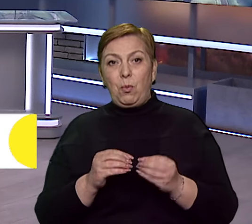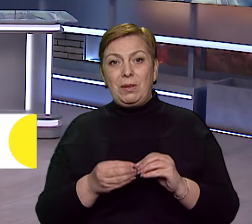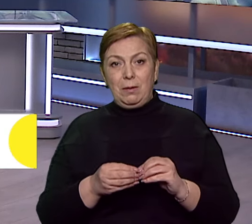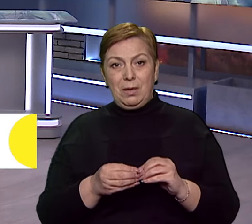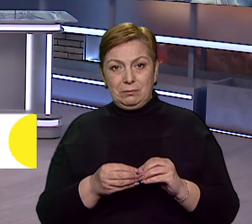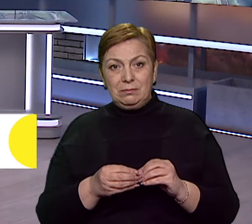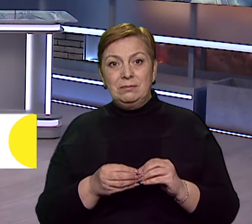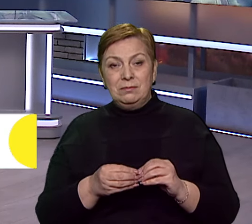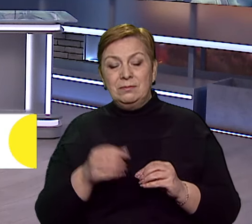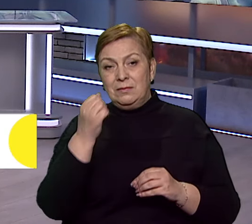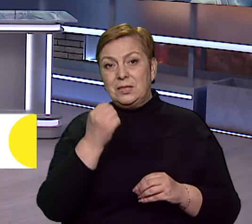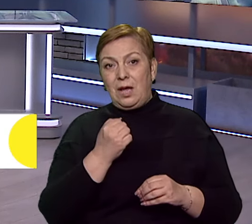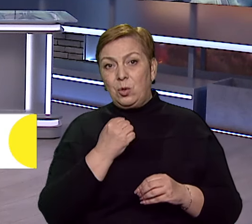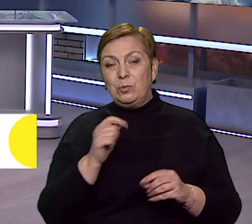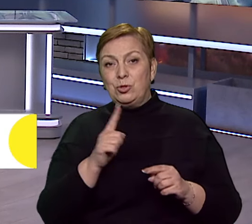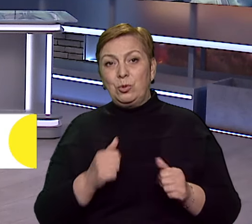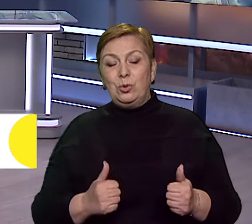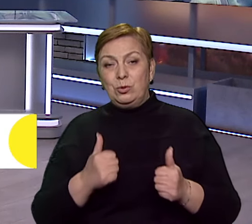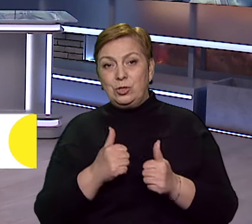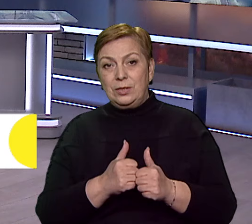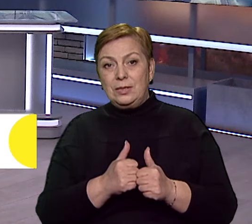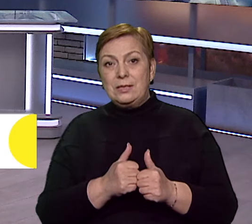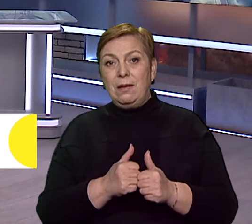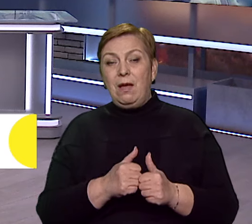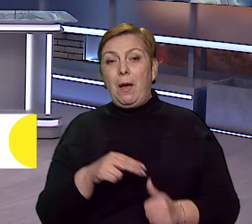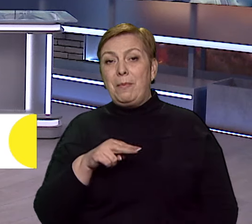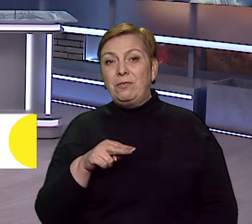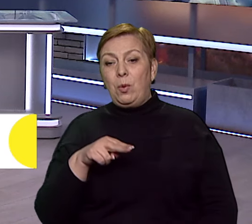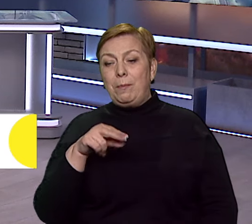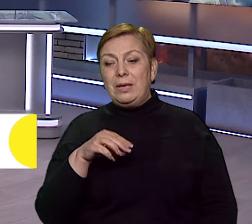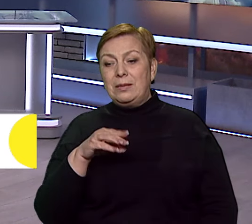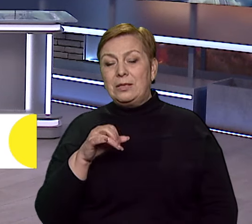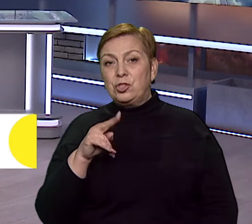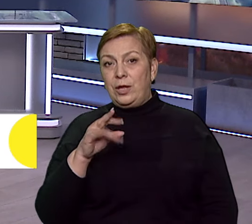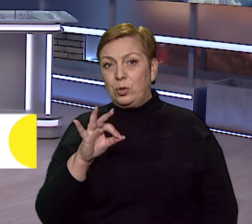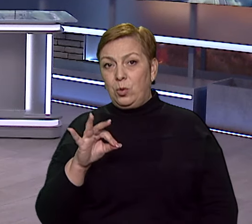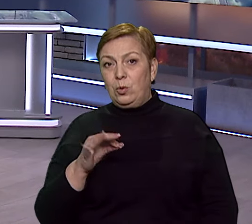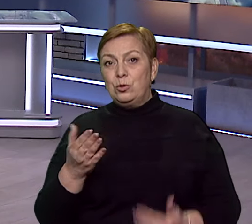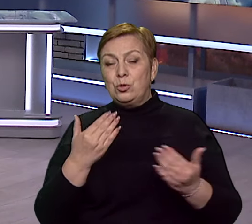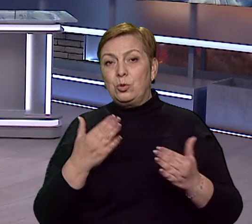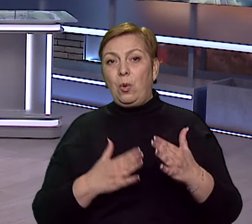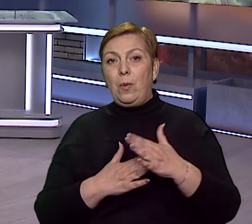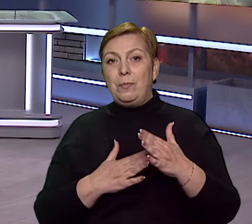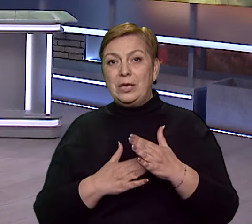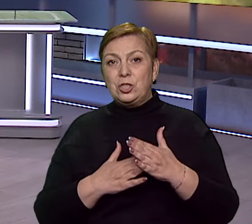Дякуємо, що долучились. Нагадаємо глядачам, Павло Петриченко, автор петиції щодо обмеження роботи онлайн-казино,